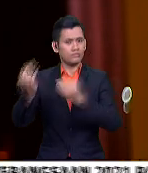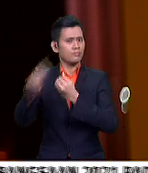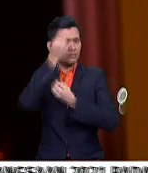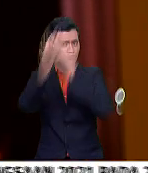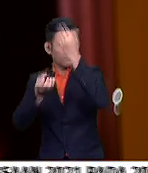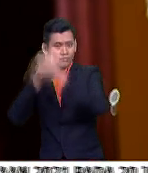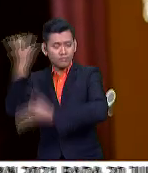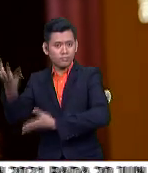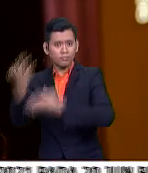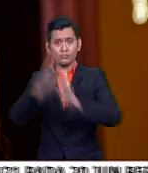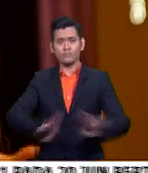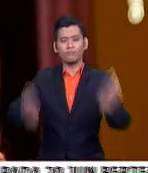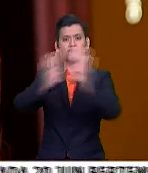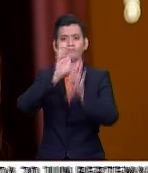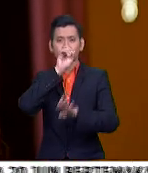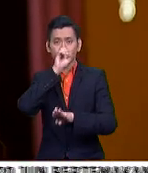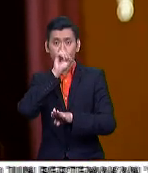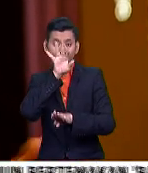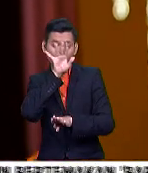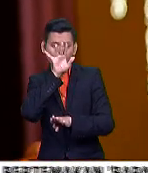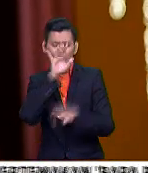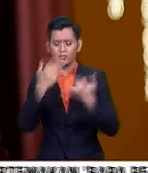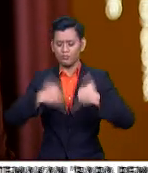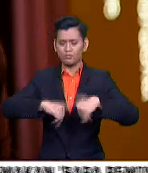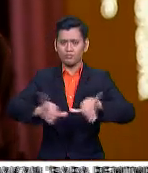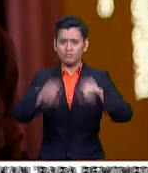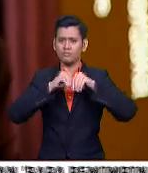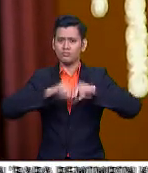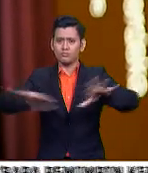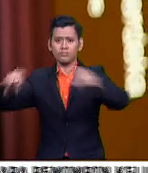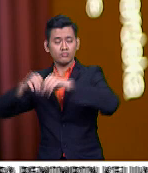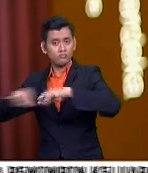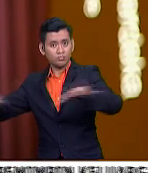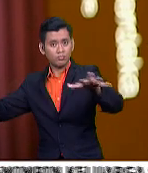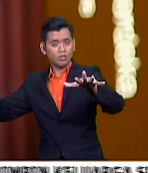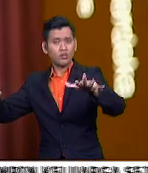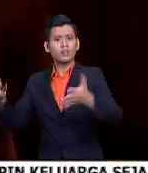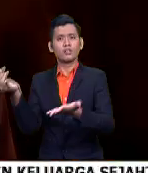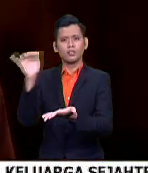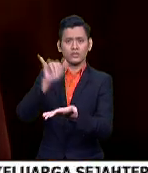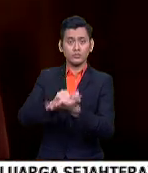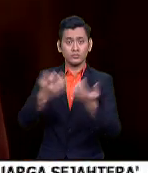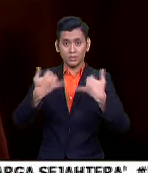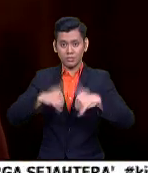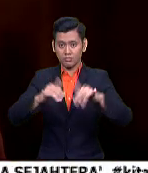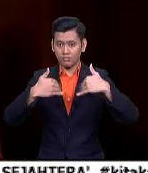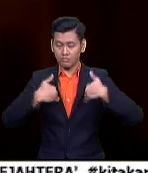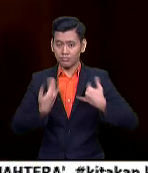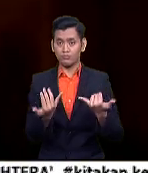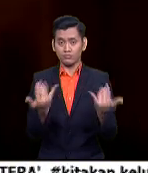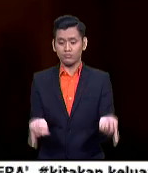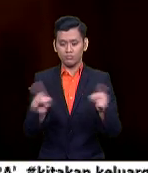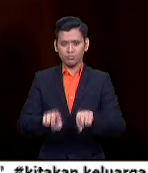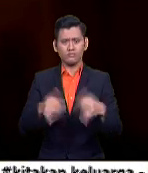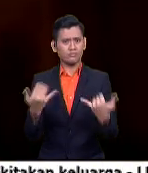berita palsu masih lagi berleluasa. Stigma dan persepsi negatif masih beraja. Apakah nilai kita jaga